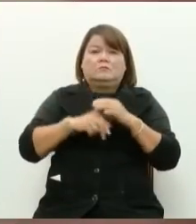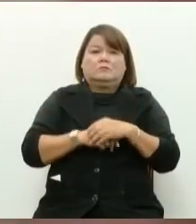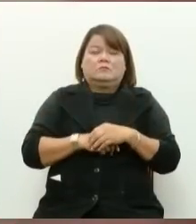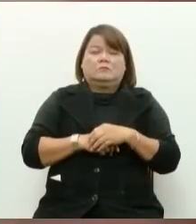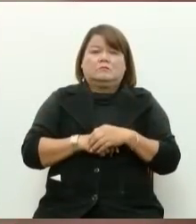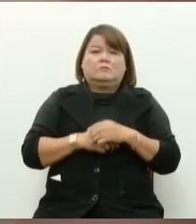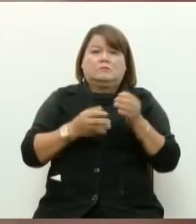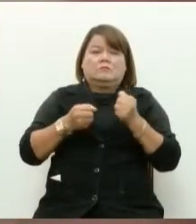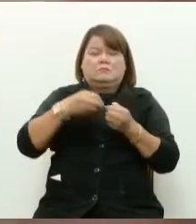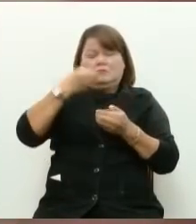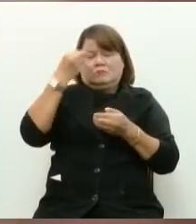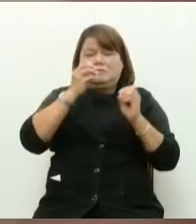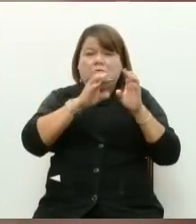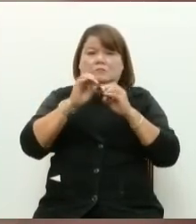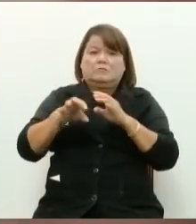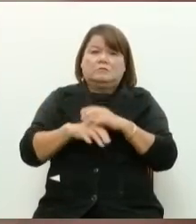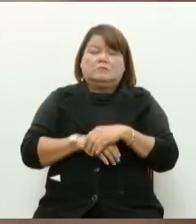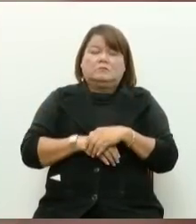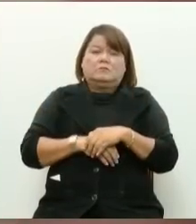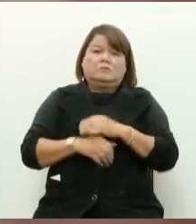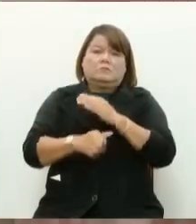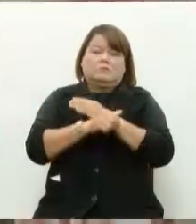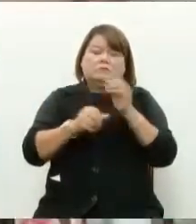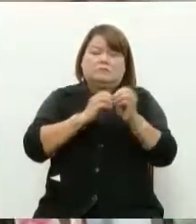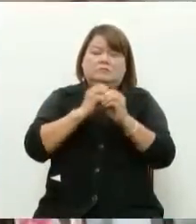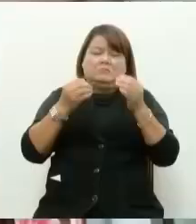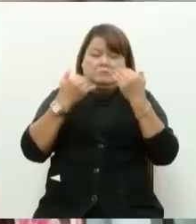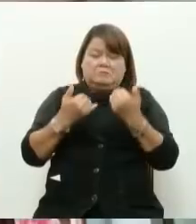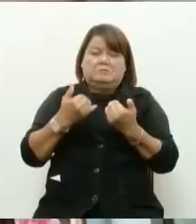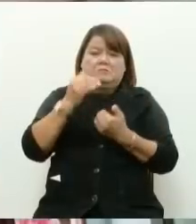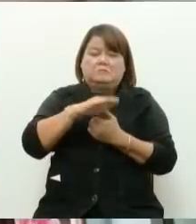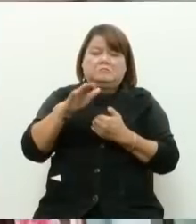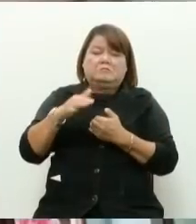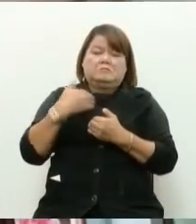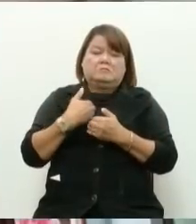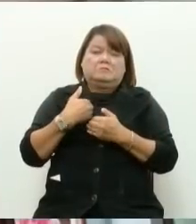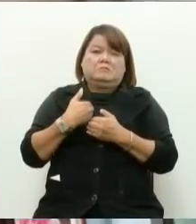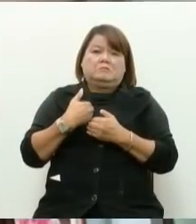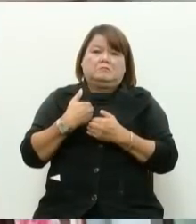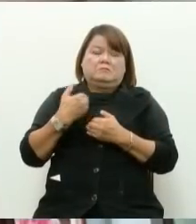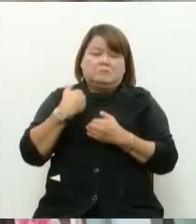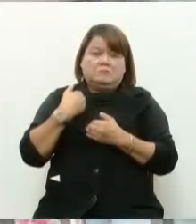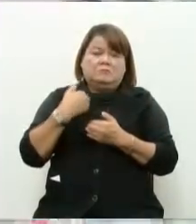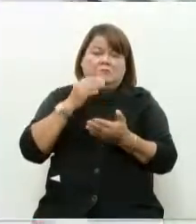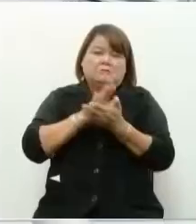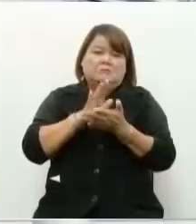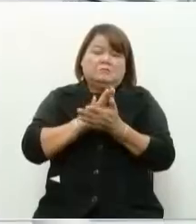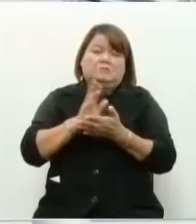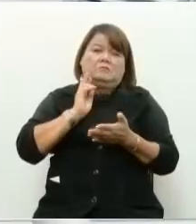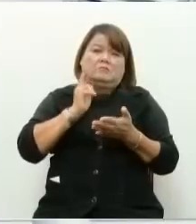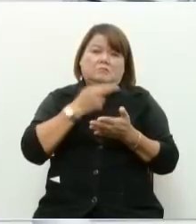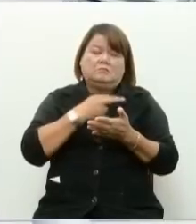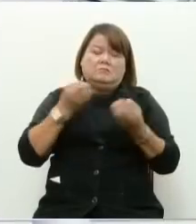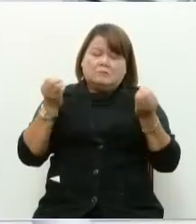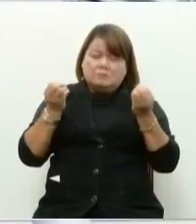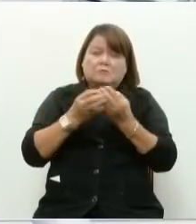ป็นอีกหนึ่งตัวอย่างที่เรื่องความไม่ปลอดภัยประกอบกับที่ผ่านมาสัปดาห์ที่ผ่านมาก็ยังมีโรงเรียนเราได้รับผ